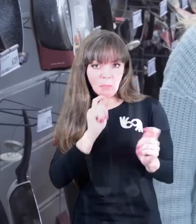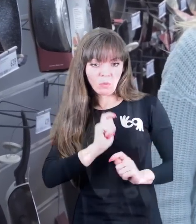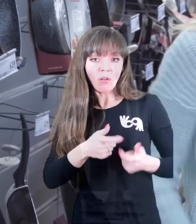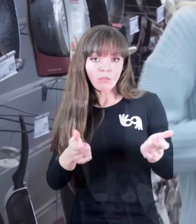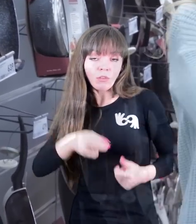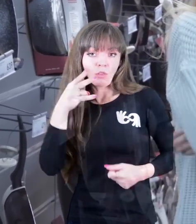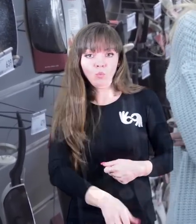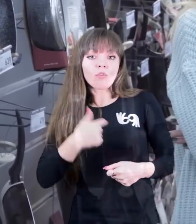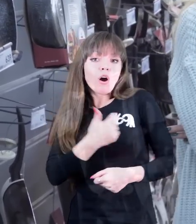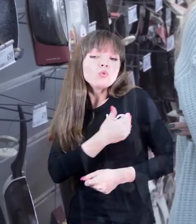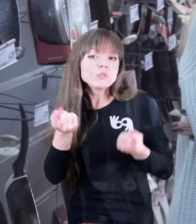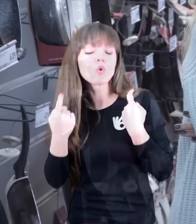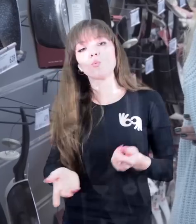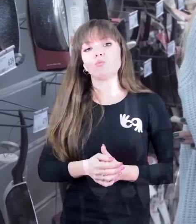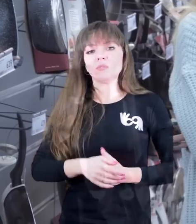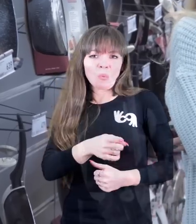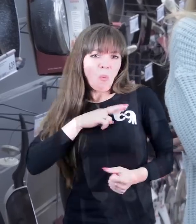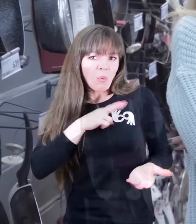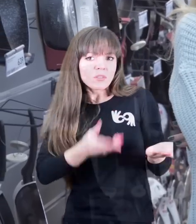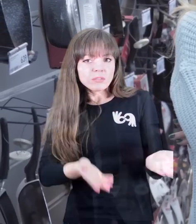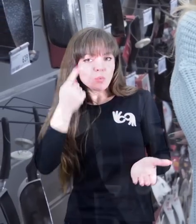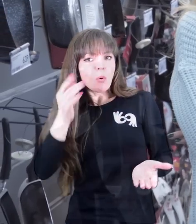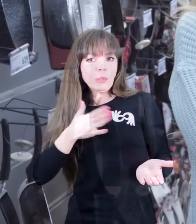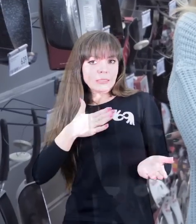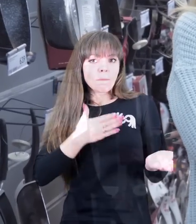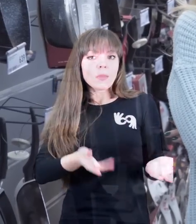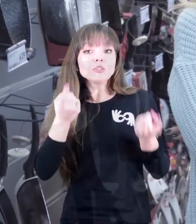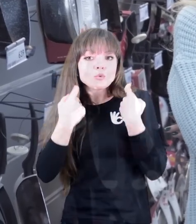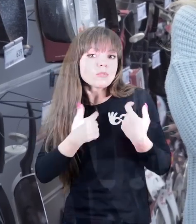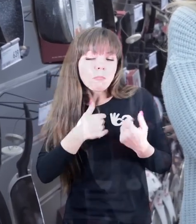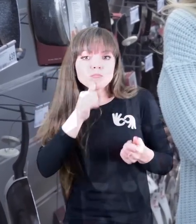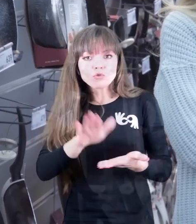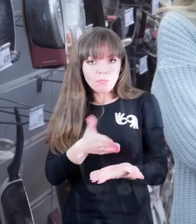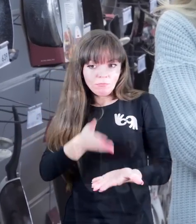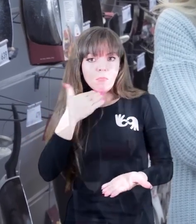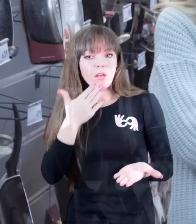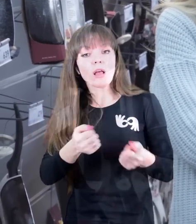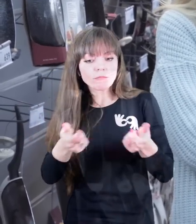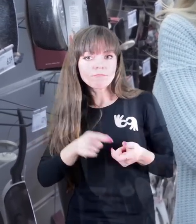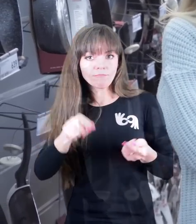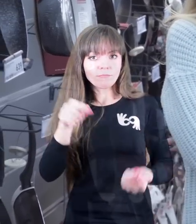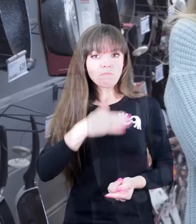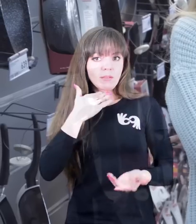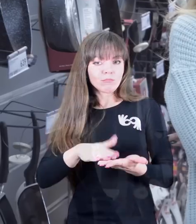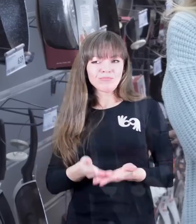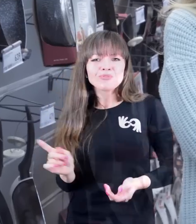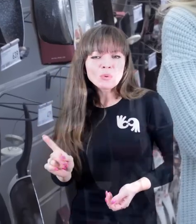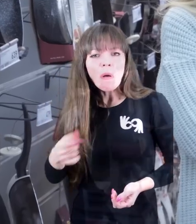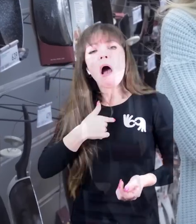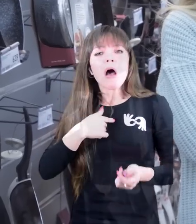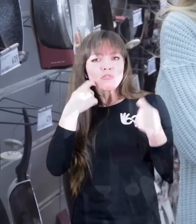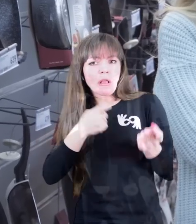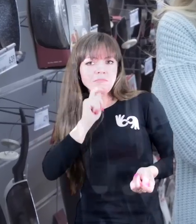хочу сковородку. Я хочу сережки. Вот опять ты эгоиста включаешь, думаешь только о себе. На сережках мы не приготовим мясо, а на